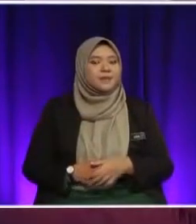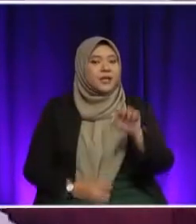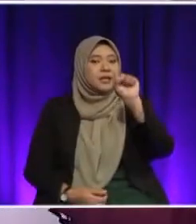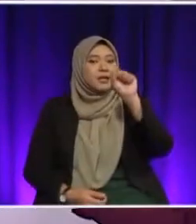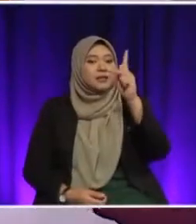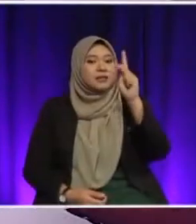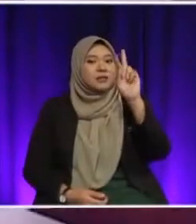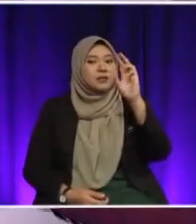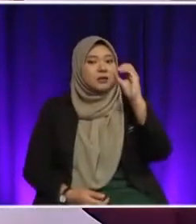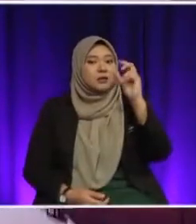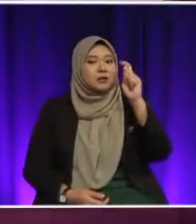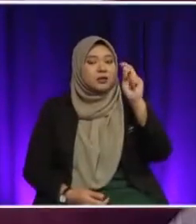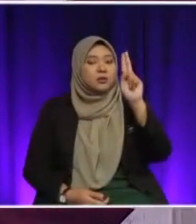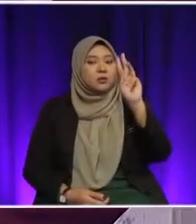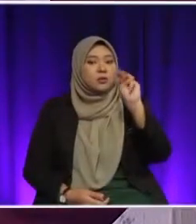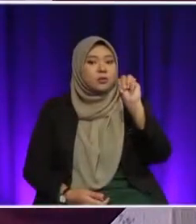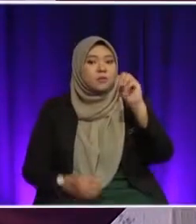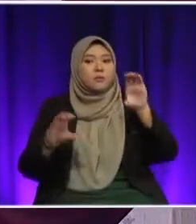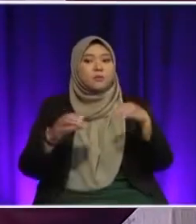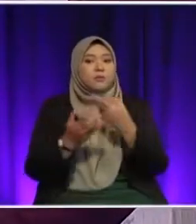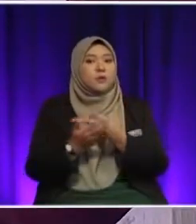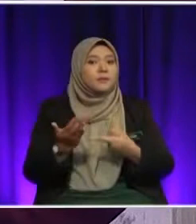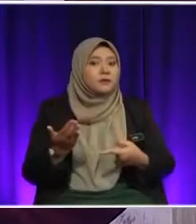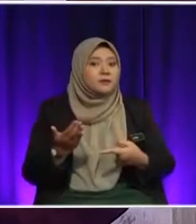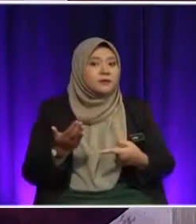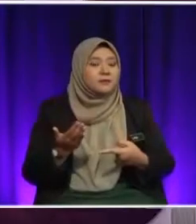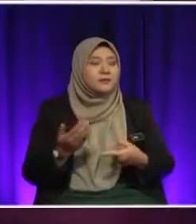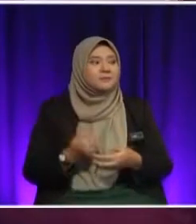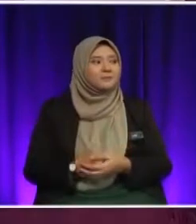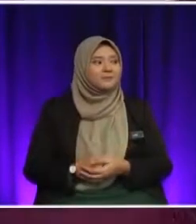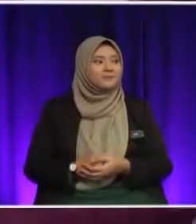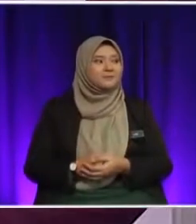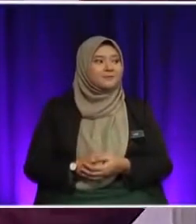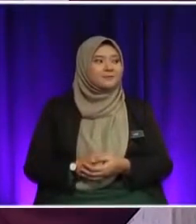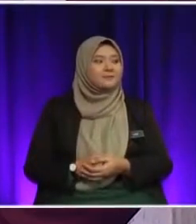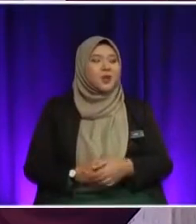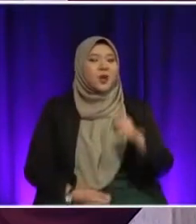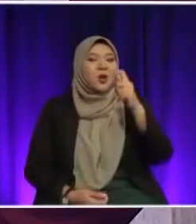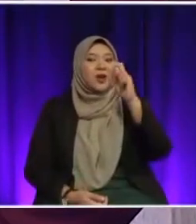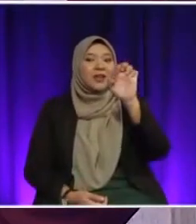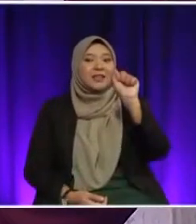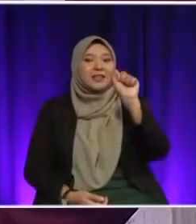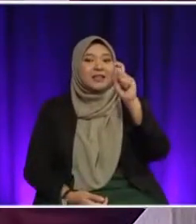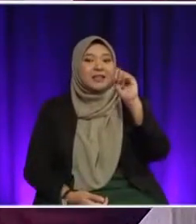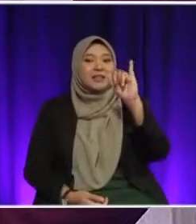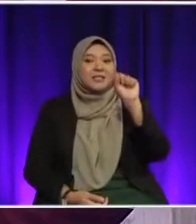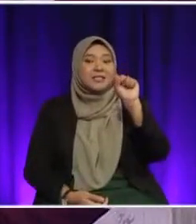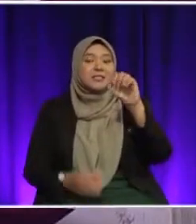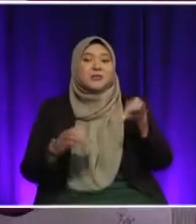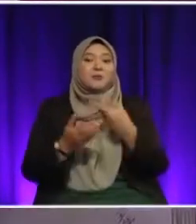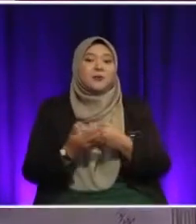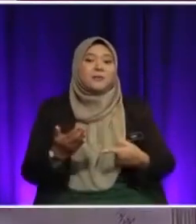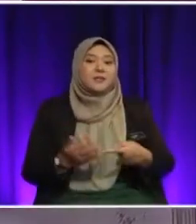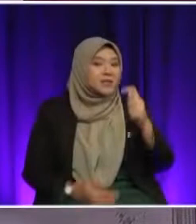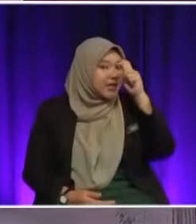untuk memegang dan melindungi testis oke di sini dan yang terakhir itu berfungsi untuk